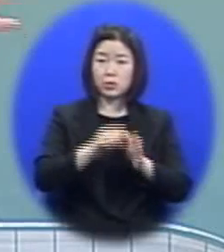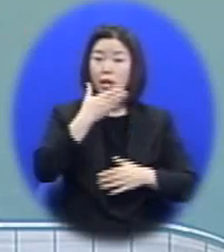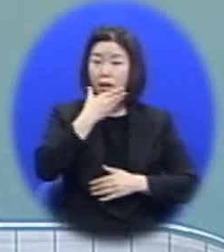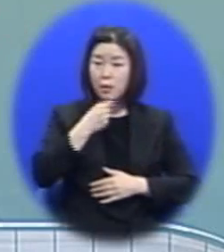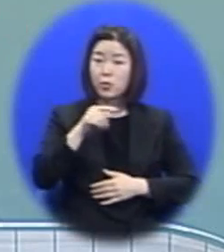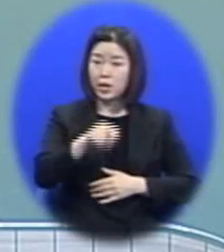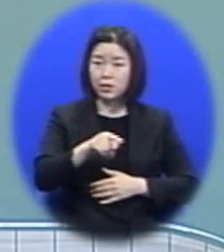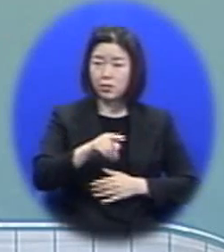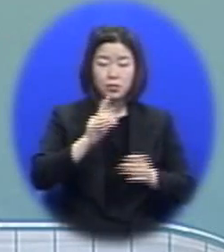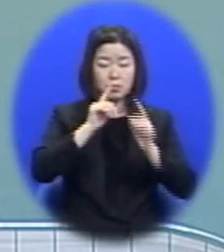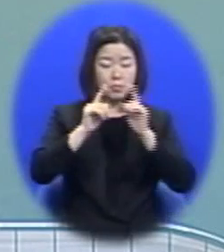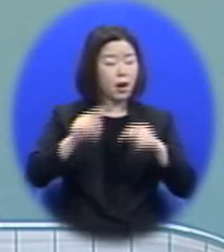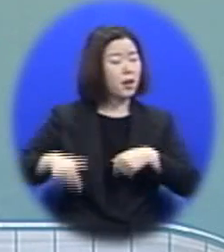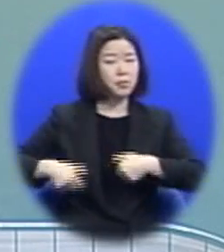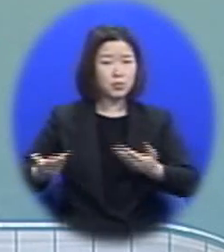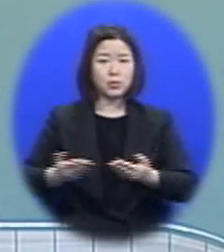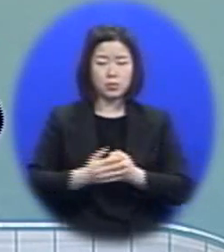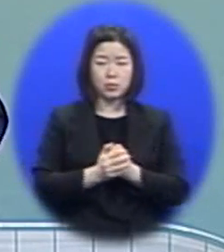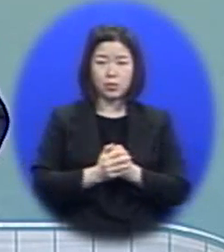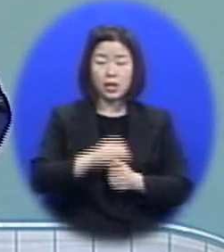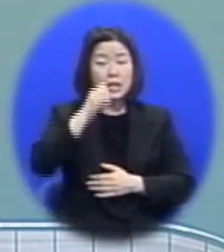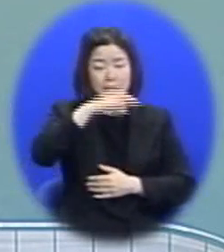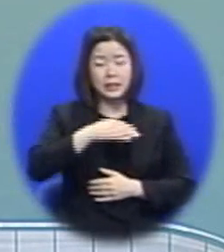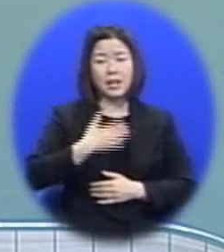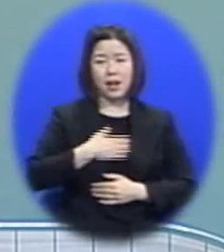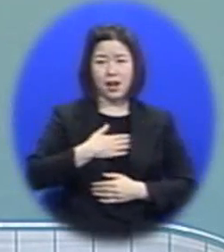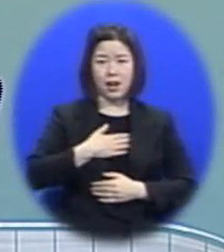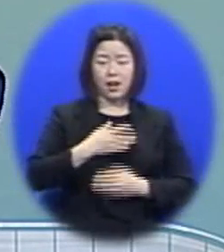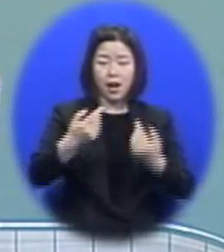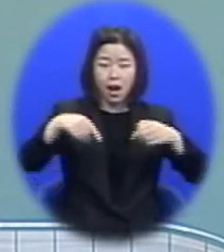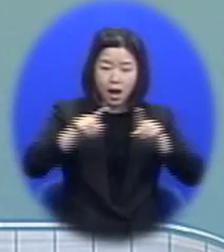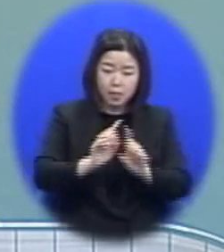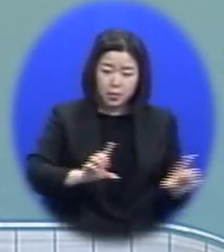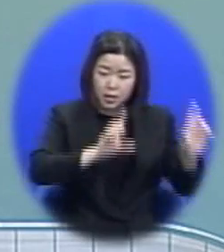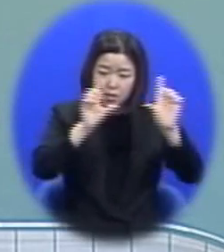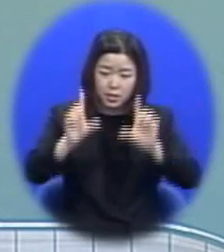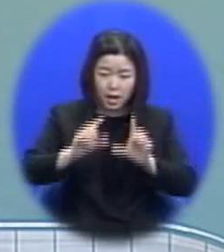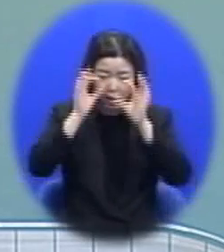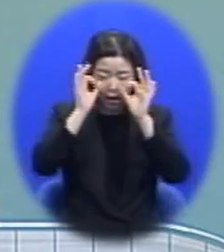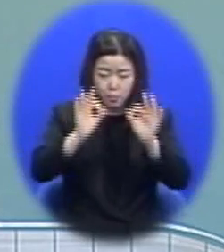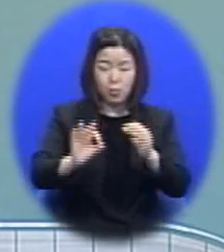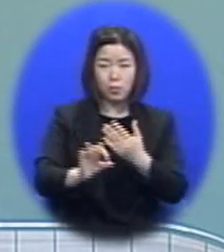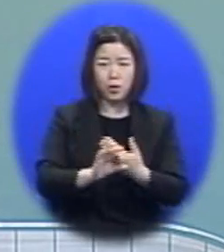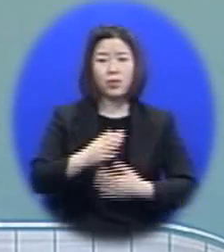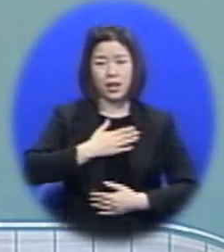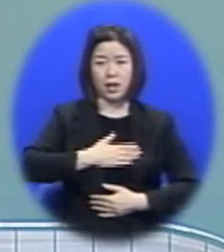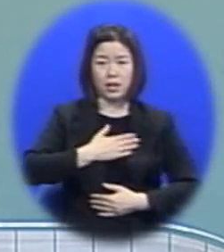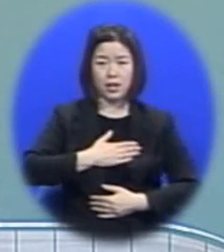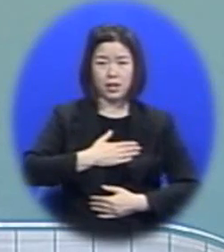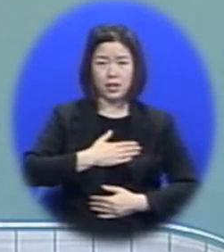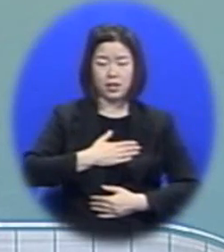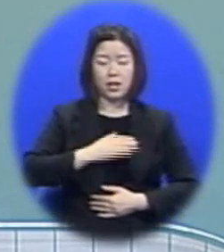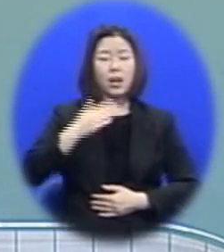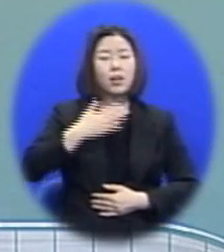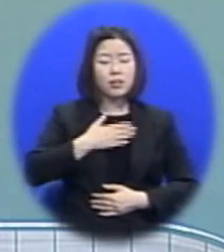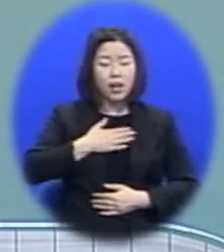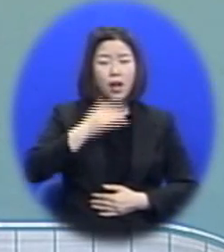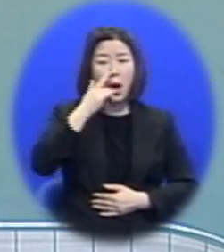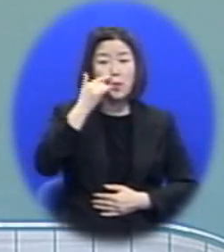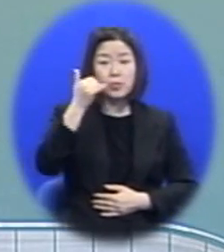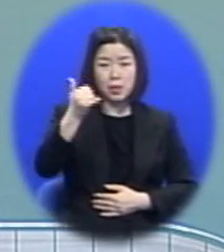말할 필요가 없어요 그냥 압니다 함께 지내보면 압니다 우리 엄마 아빠는 너무